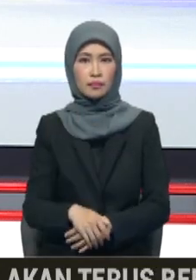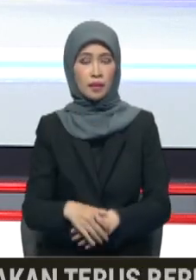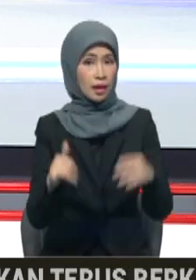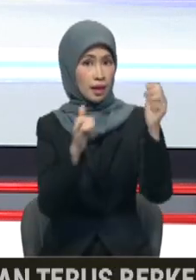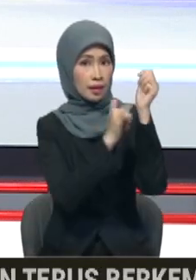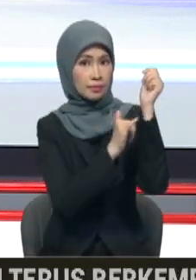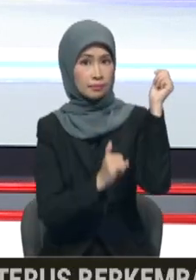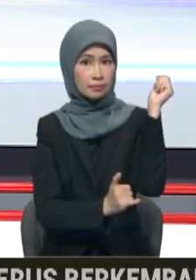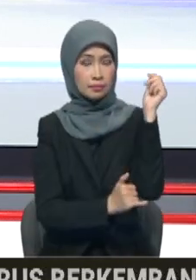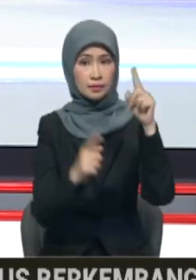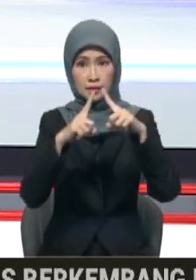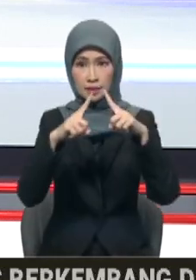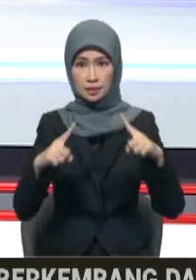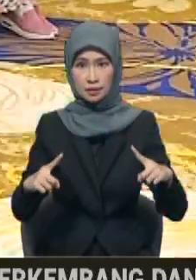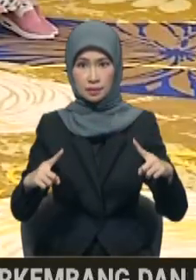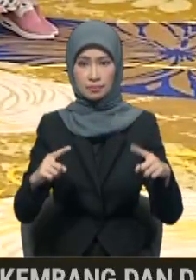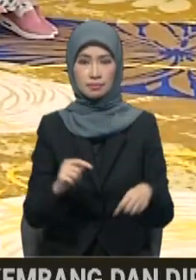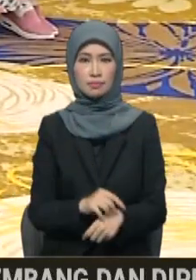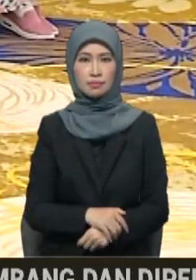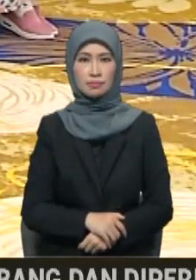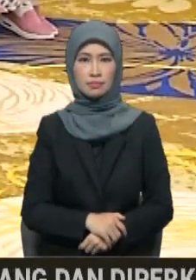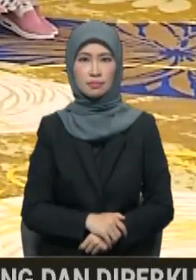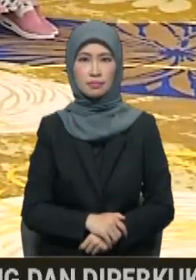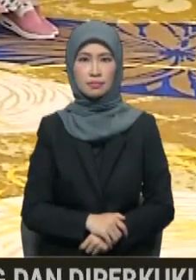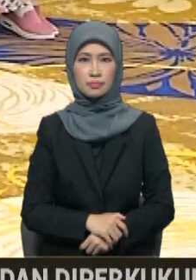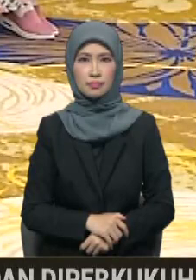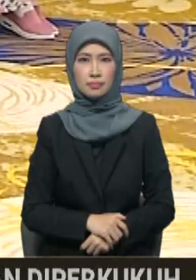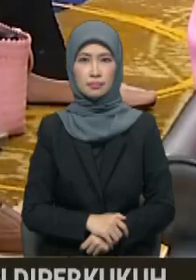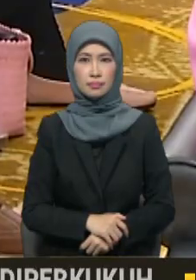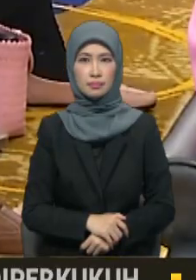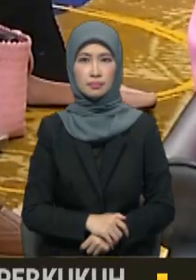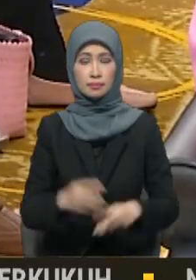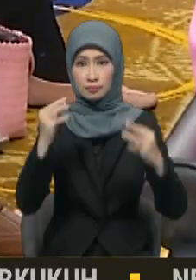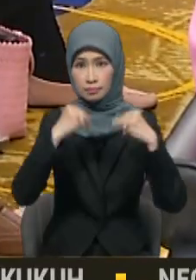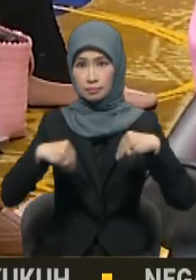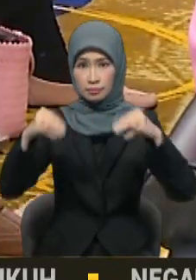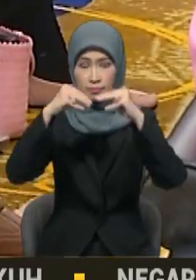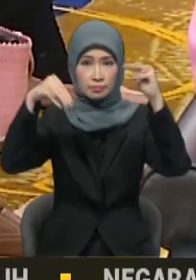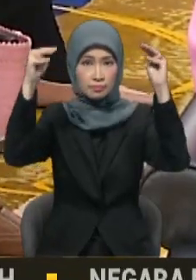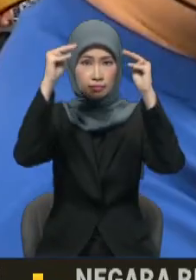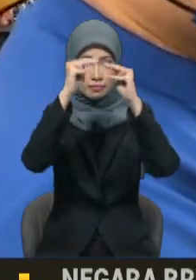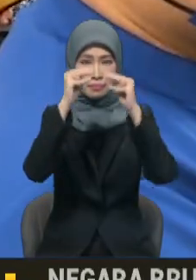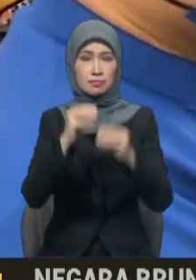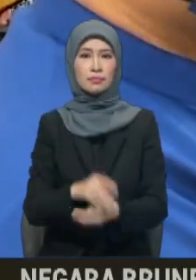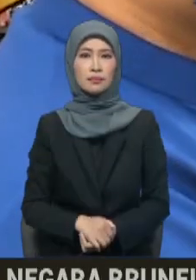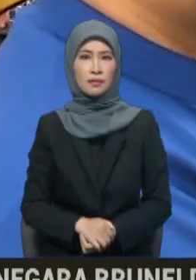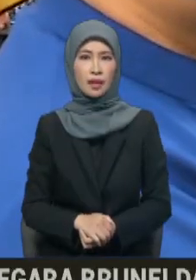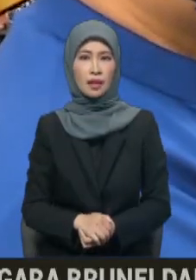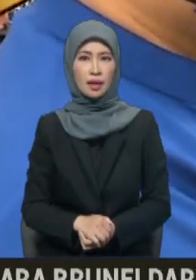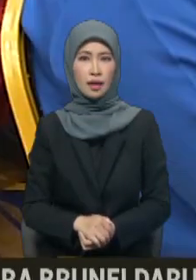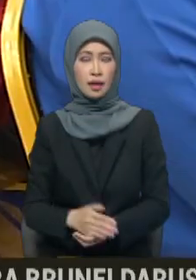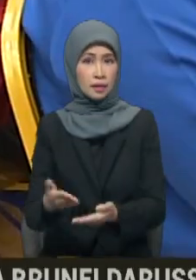Sultan Haji Hassan al bolkia Masjid Surau dan Balai ibadat berkenaan menerima sumbangan